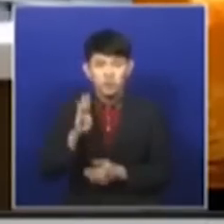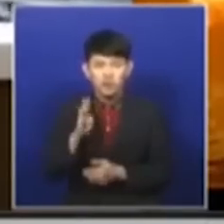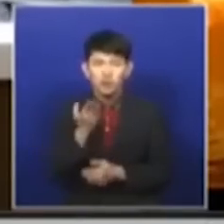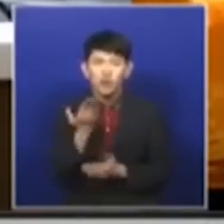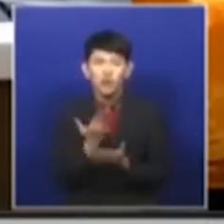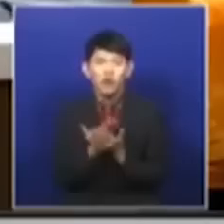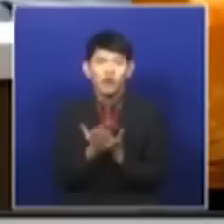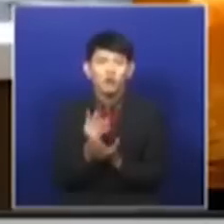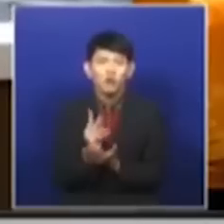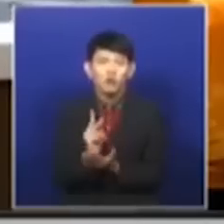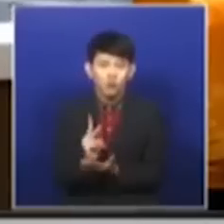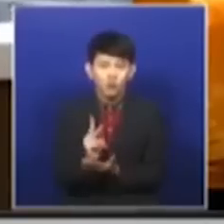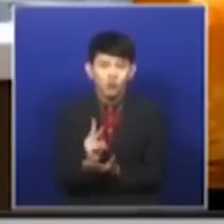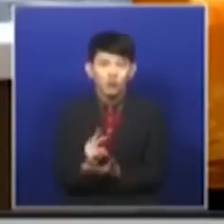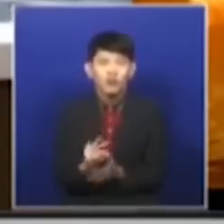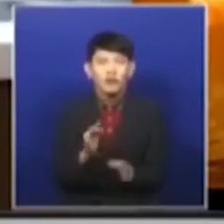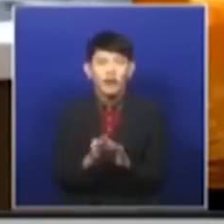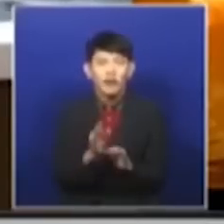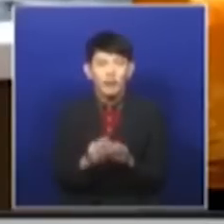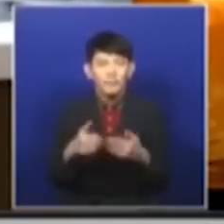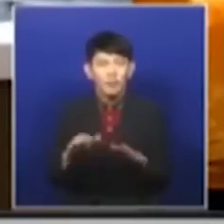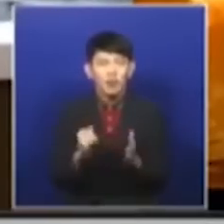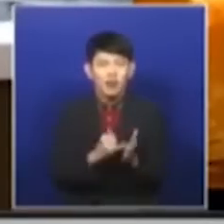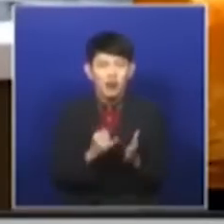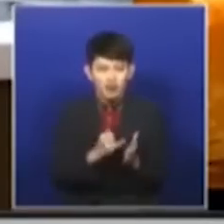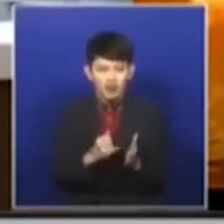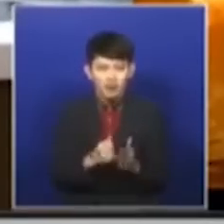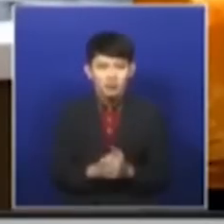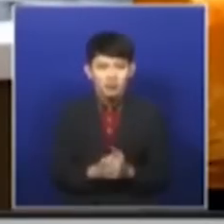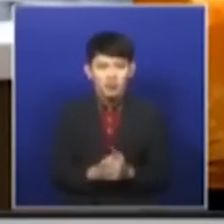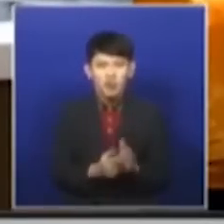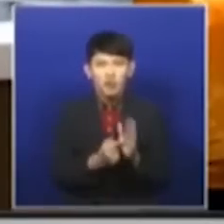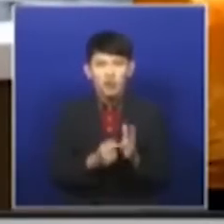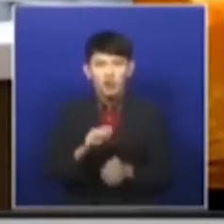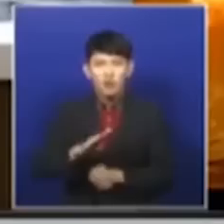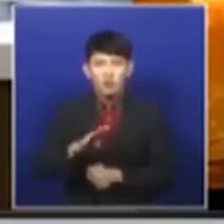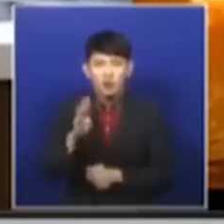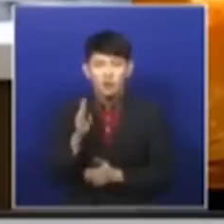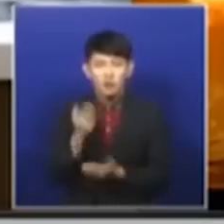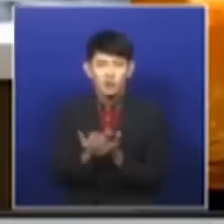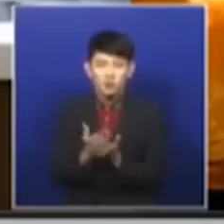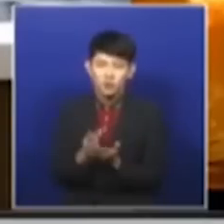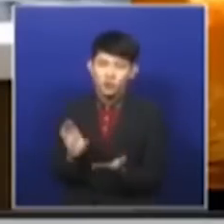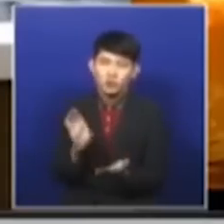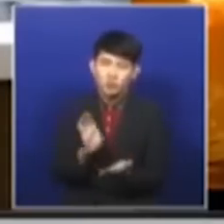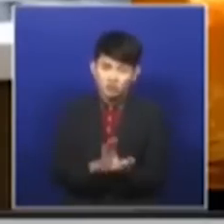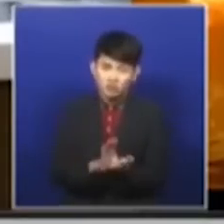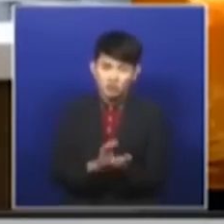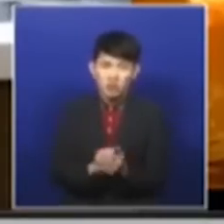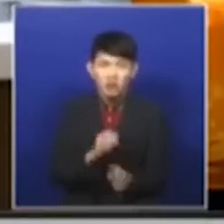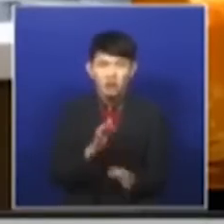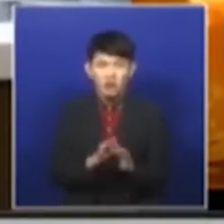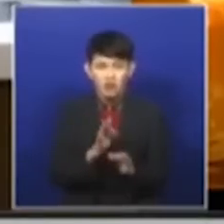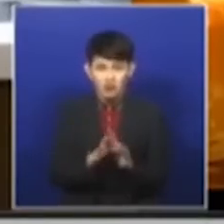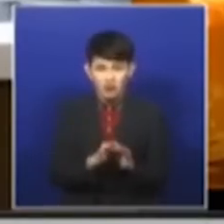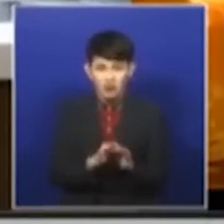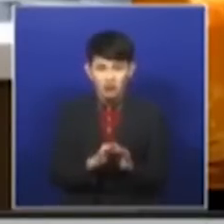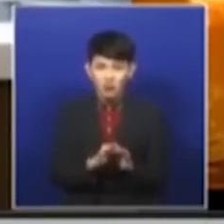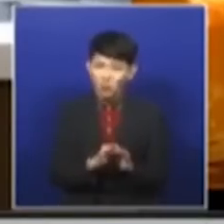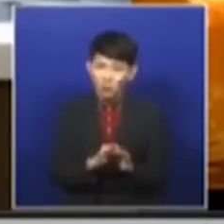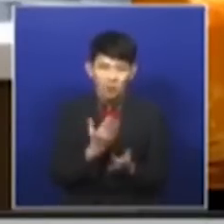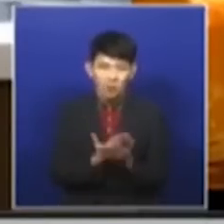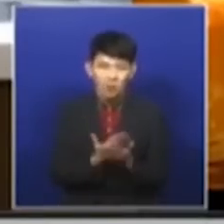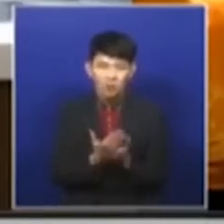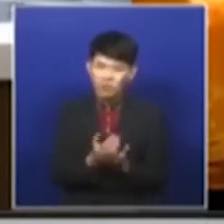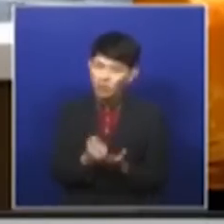ขอกู้แบงก์ก็ปล่อยกู้ง่ายกว่ายิ่งถ้าเป็นบริษัทใหญ่ที่เป็นทุนใหญ่ด้วยแล้วแบงก์เขาแทบจะเอาเ